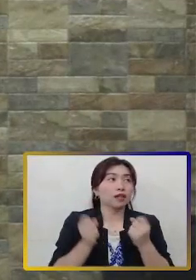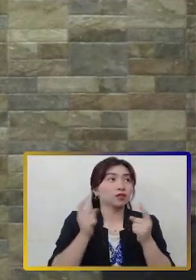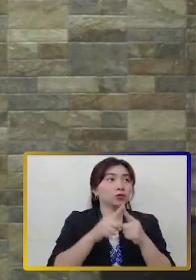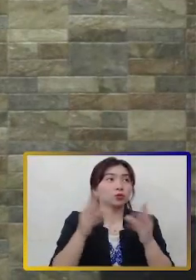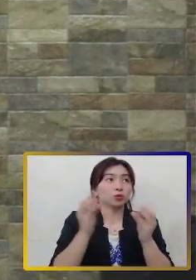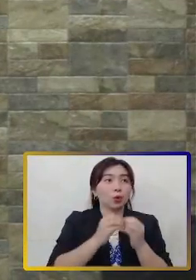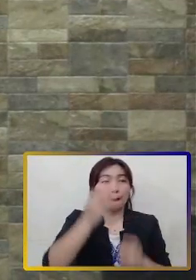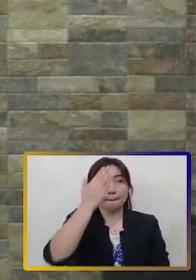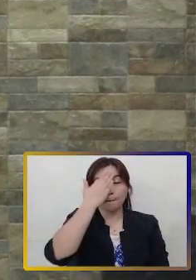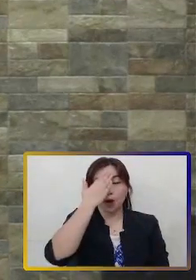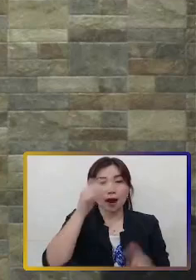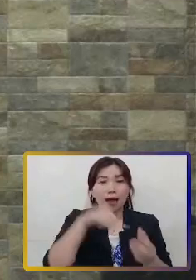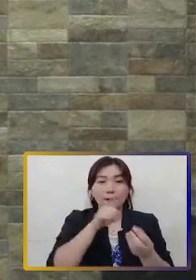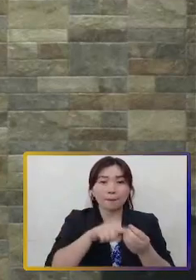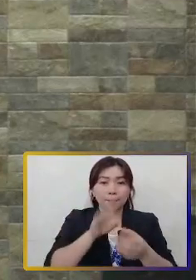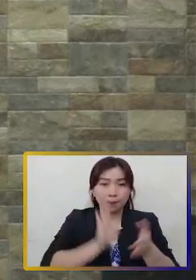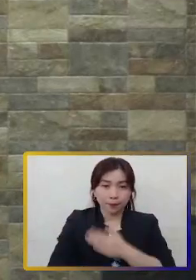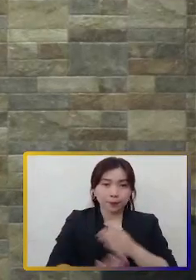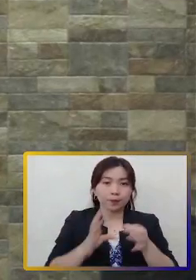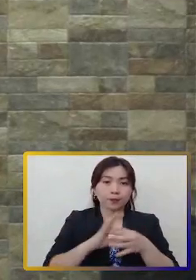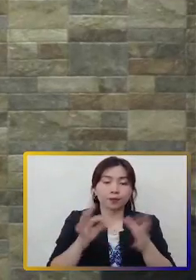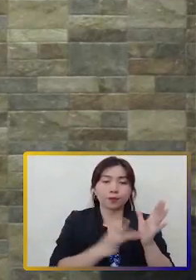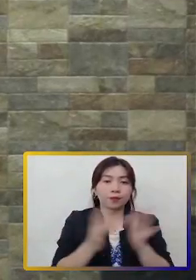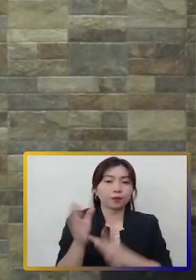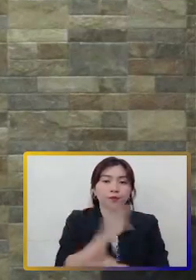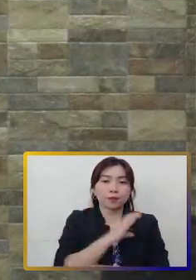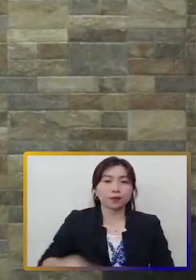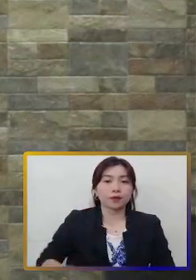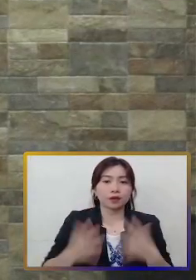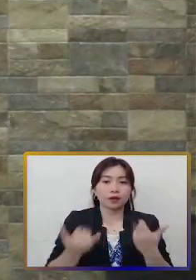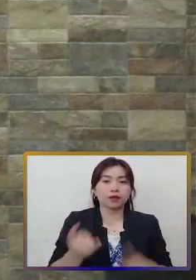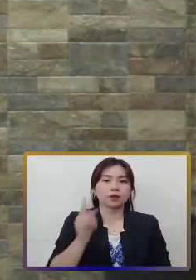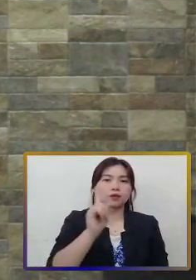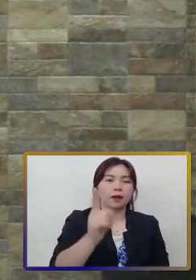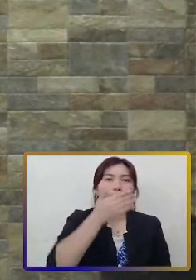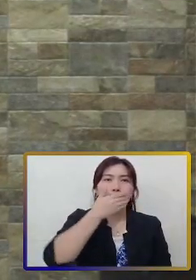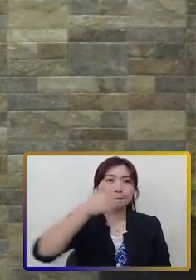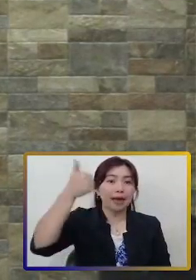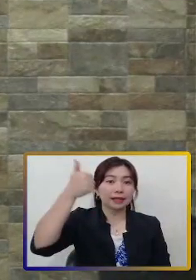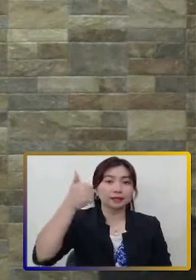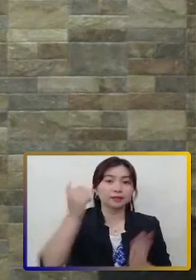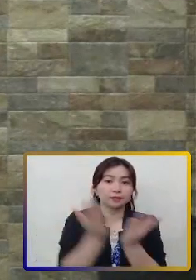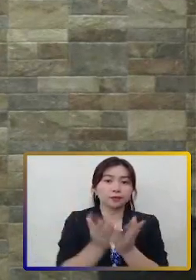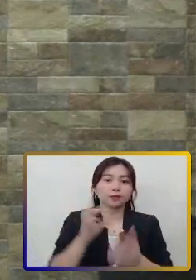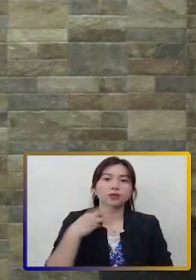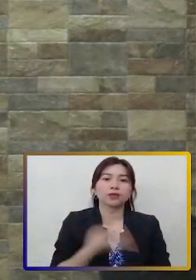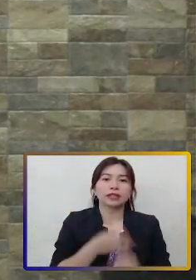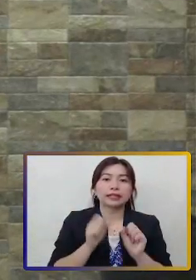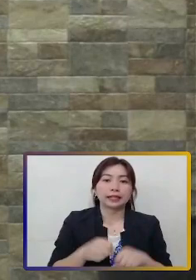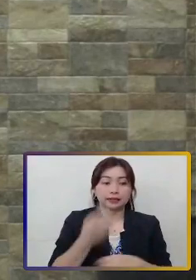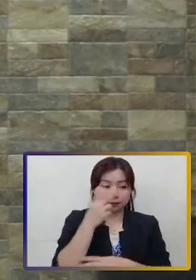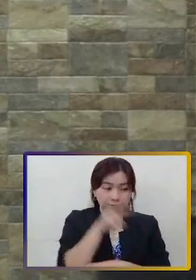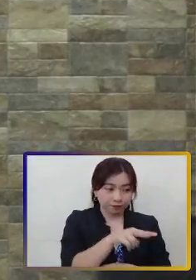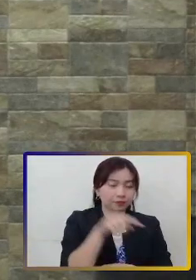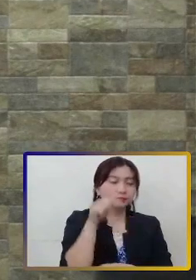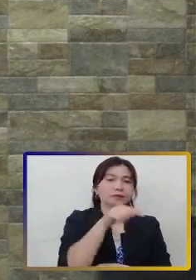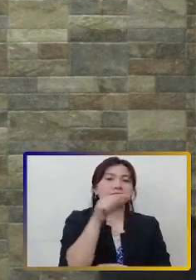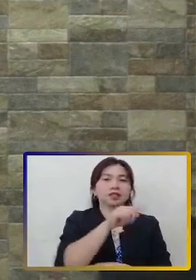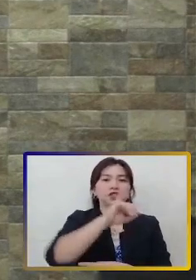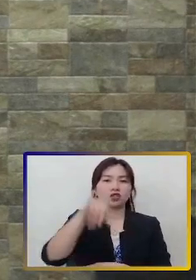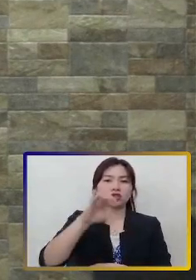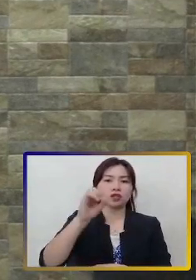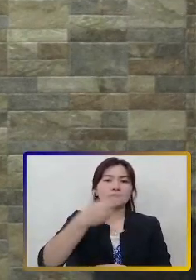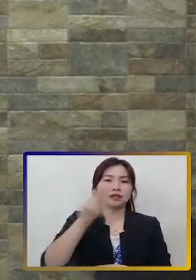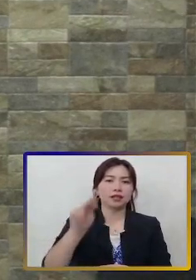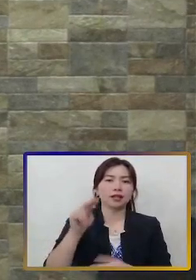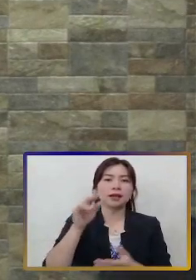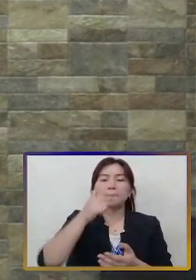of in knowledge of him and his nature one of the best books na magandang makita po natin ay itong book of John